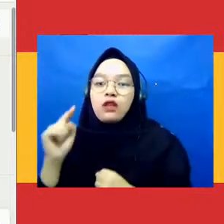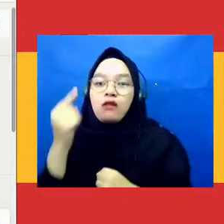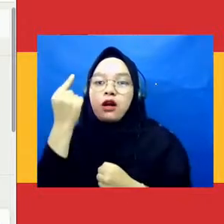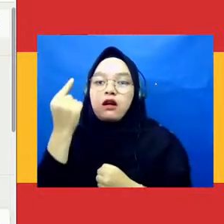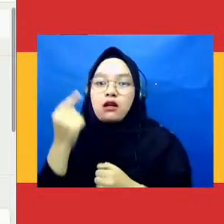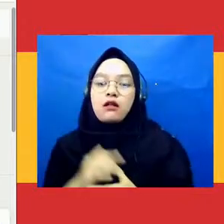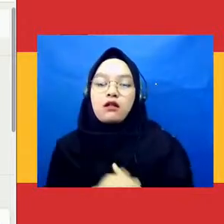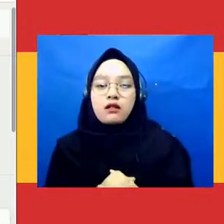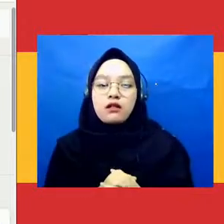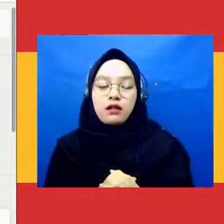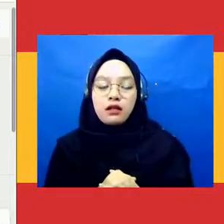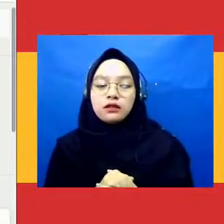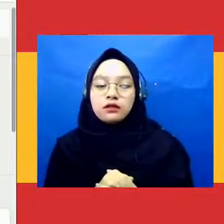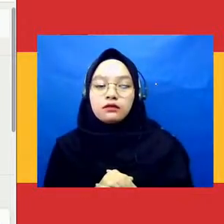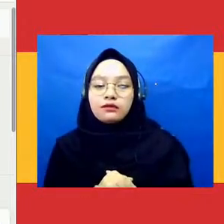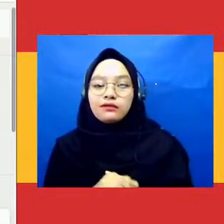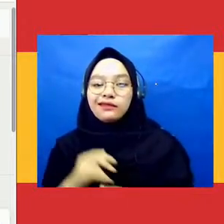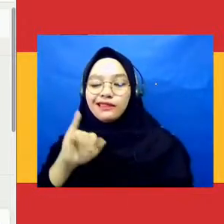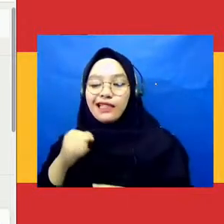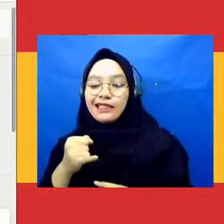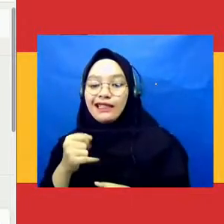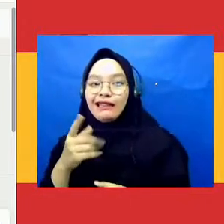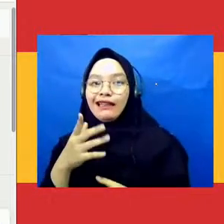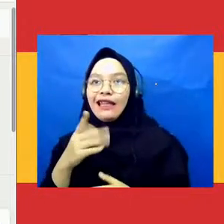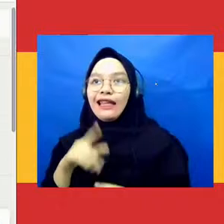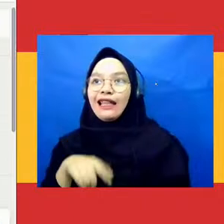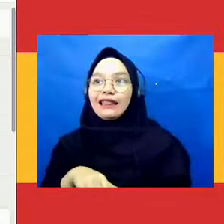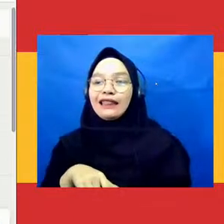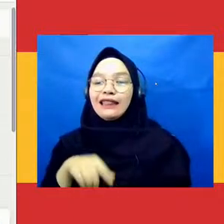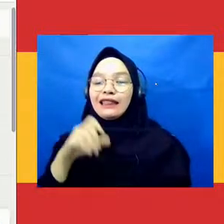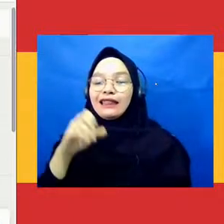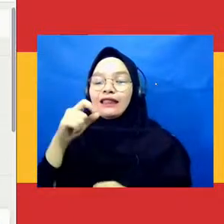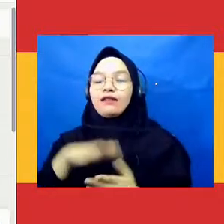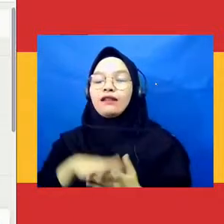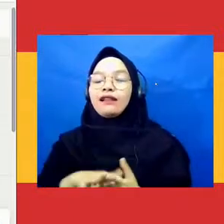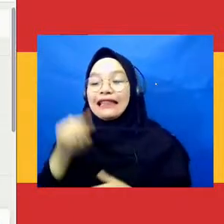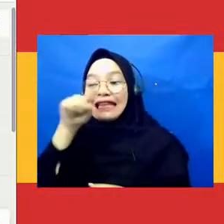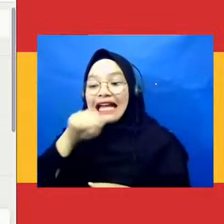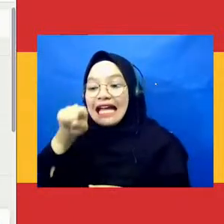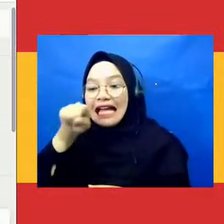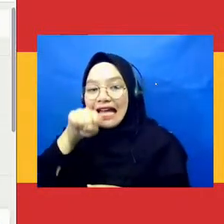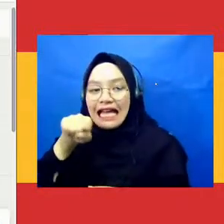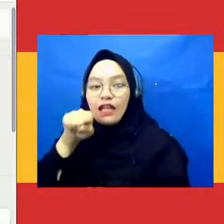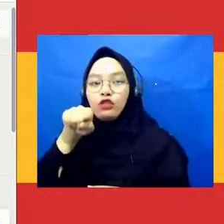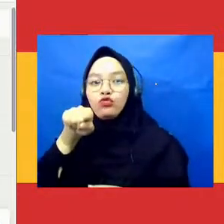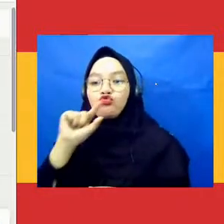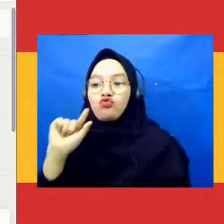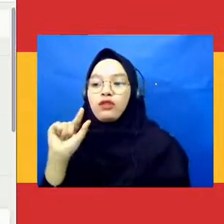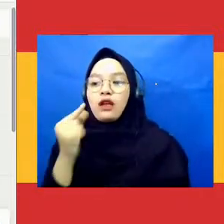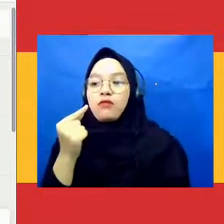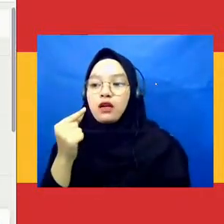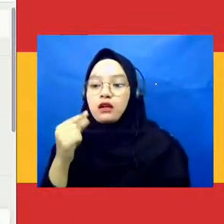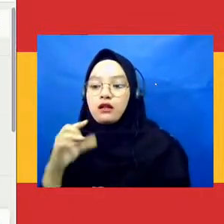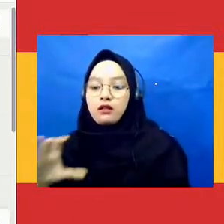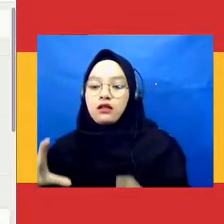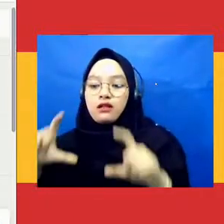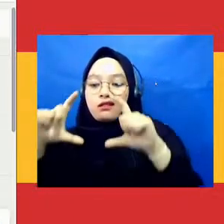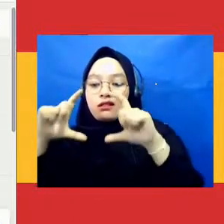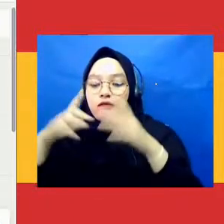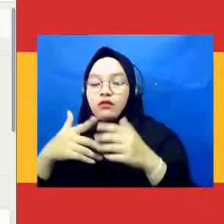Oke, jadi yang di tengah-tengah itu adalah mereka-mereka yang utama. Lalu yang kedua bukan berarti